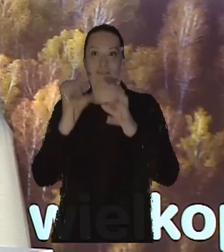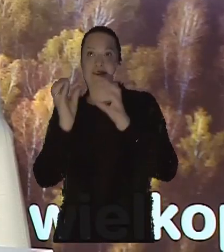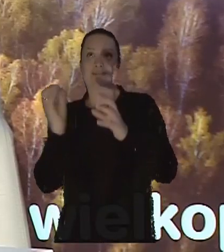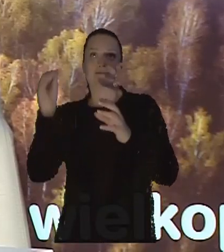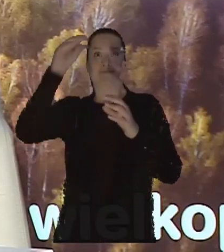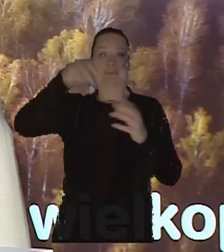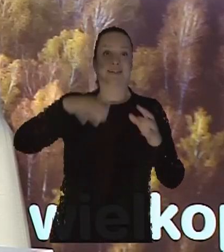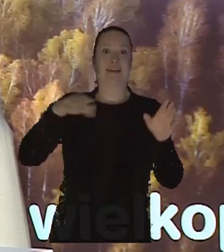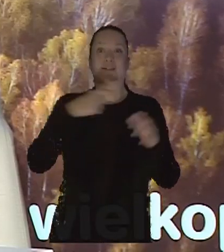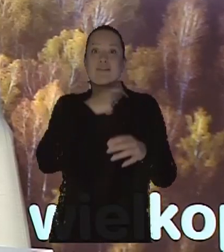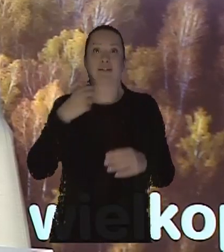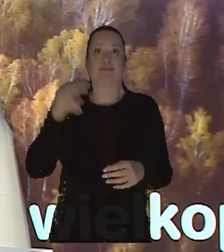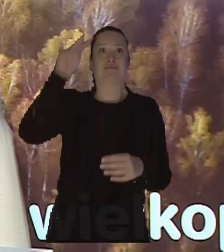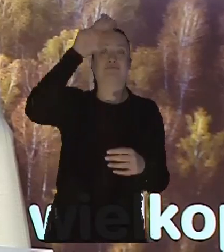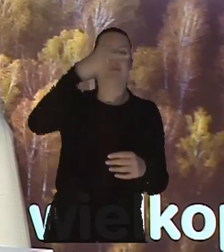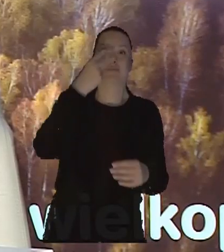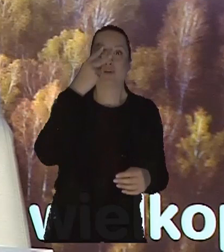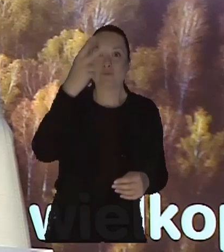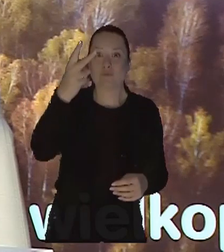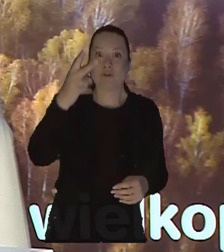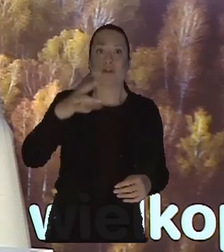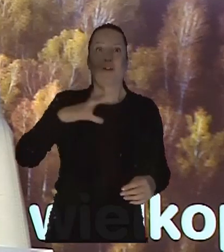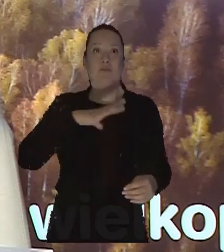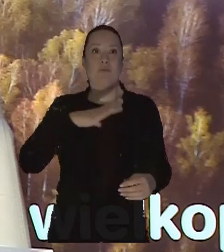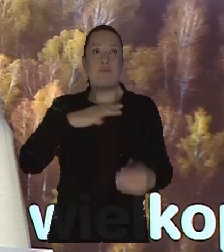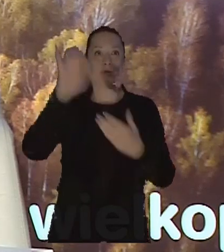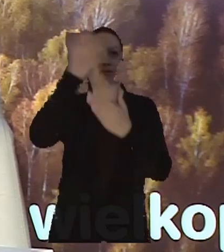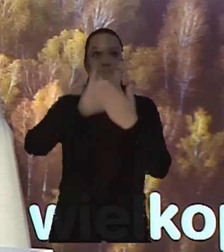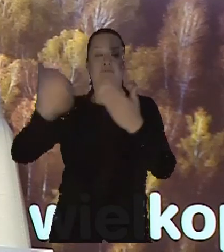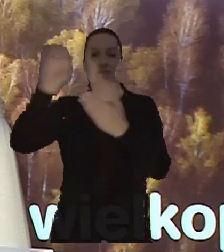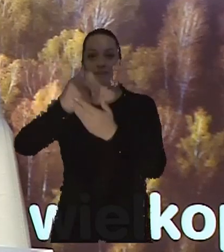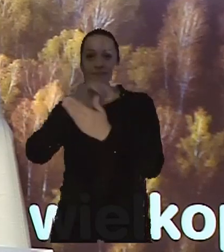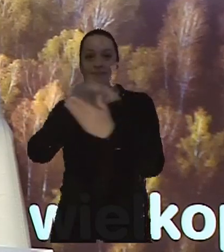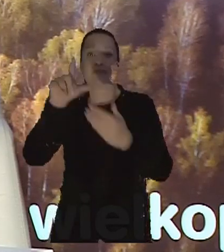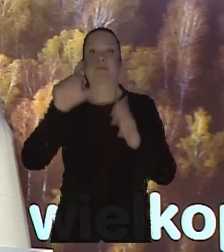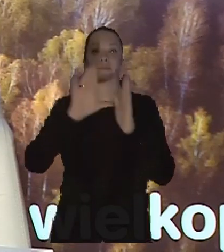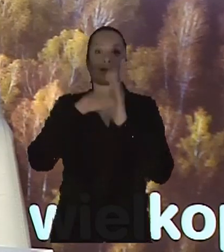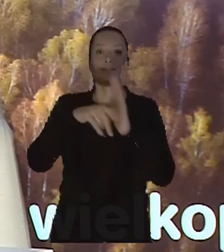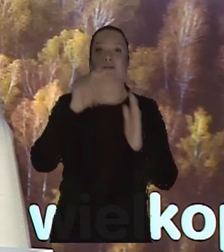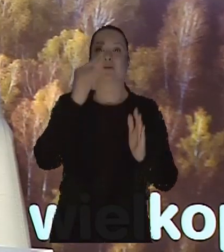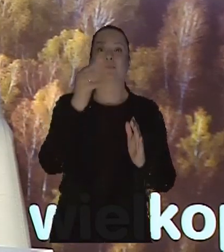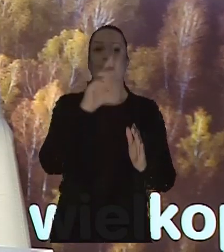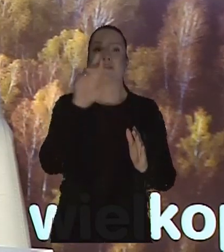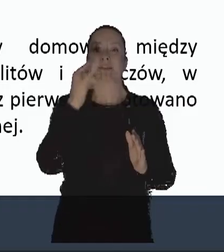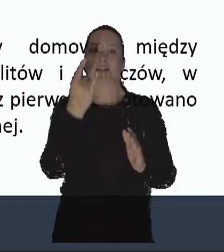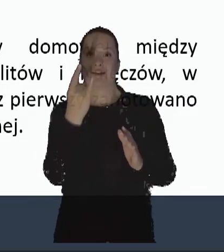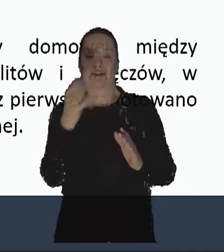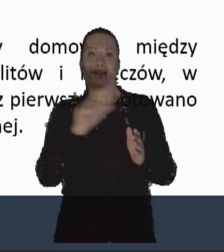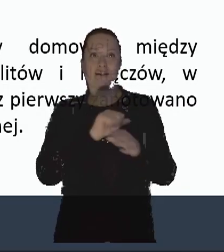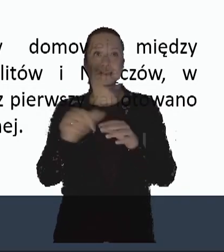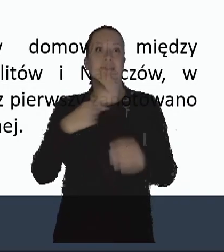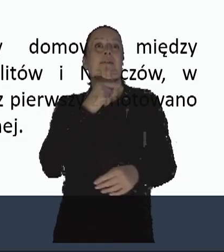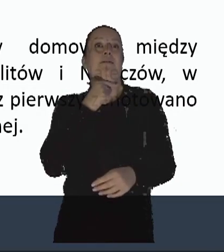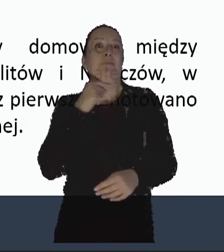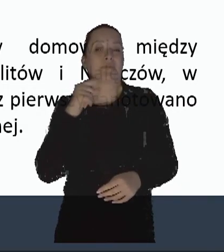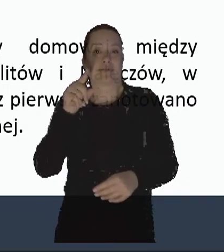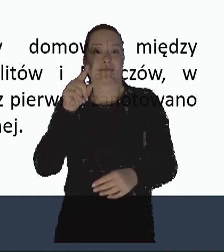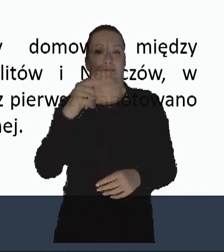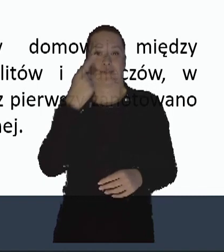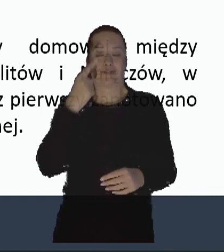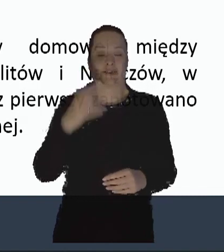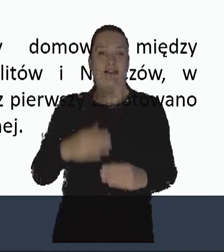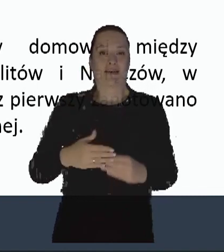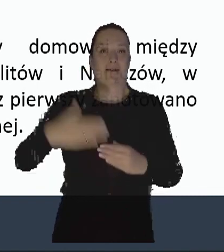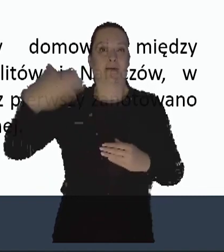plebana można zobaczyć na ogromnym muralu w Pyzdrach, którą państwo widzicie na ekranach. Pleban znajduje się na prawo